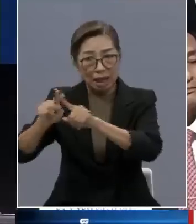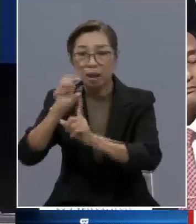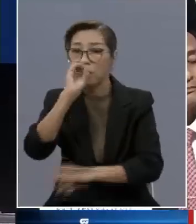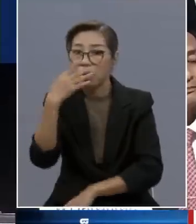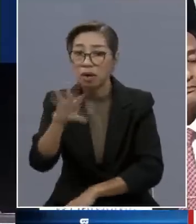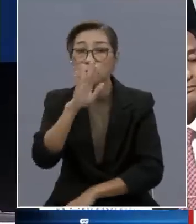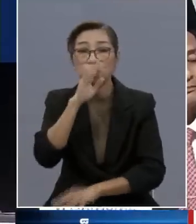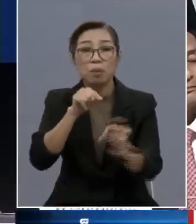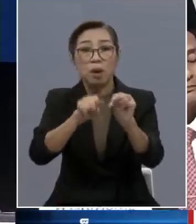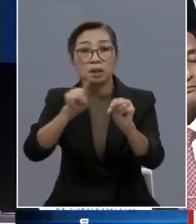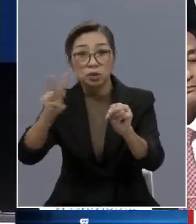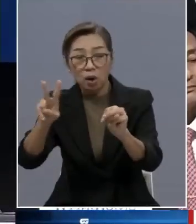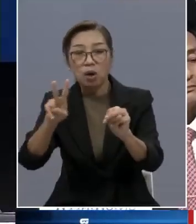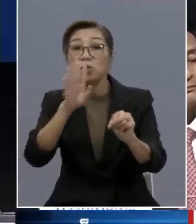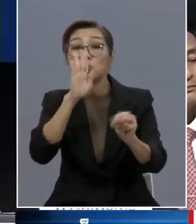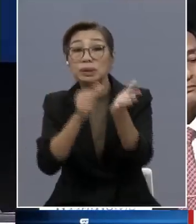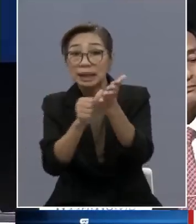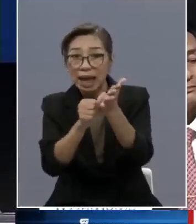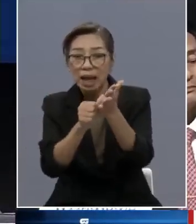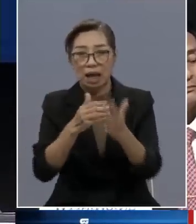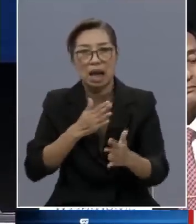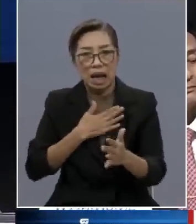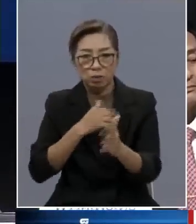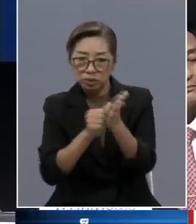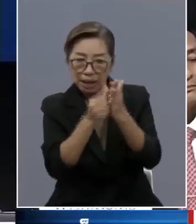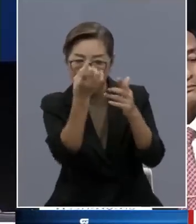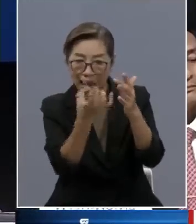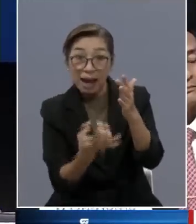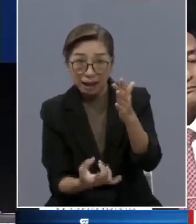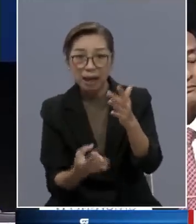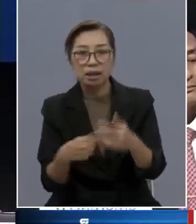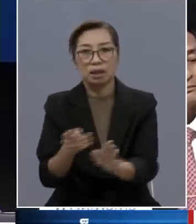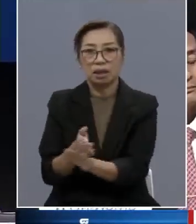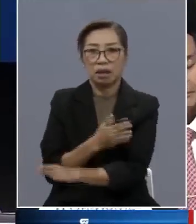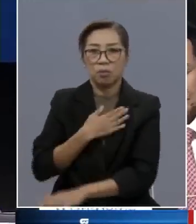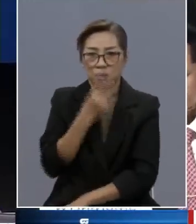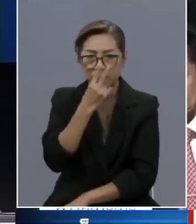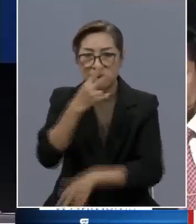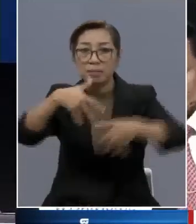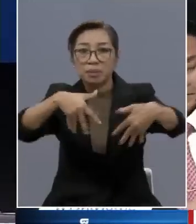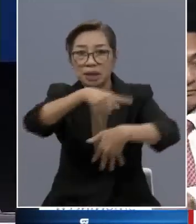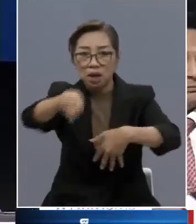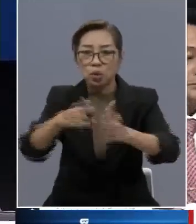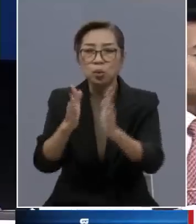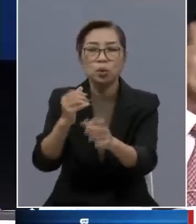ขเนี่ยนะเราจะแก้ไขอย่างไรนะครับซึ่งผมเห็นพี่น้องประชาชนนะครับแล้วพรรคการเมืองหลายๆพรรคตอบรับได้